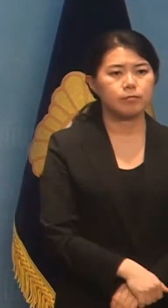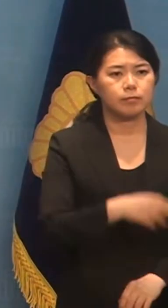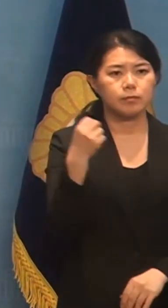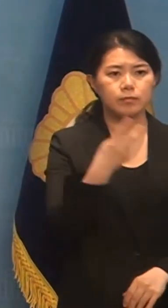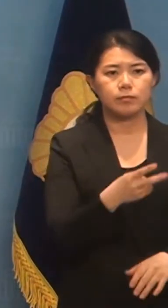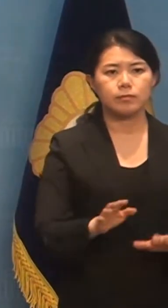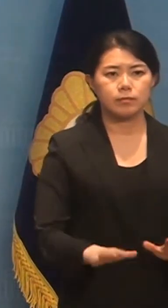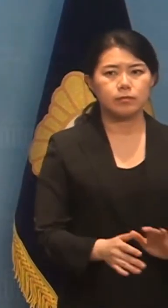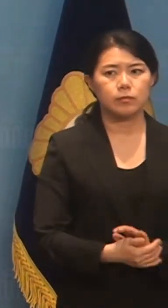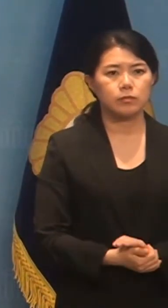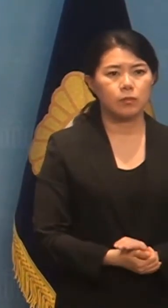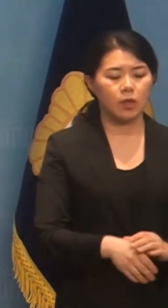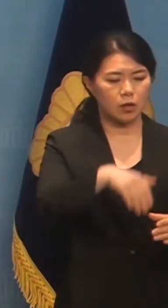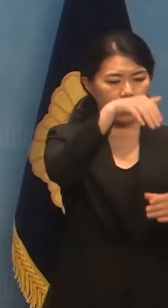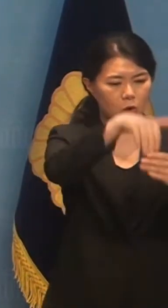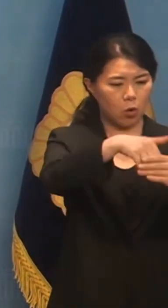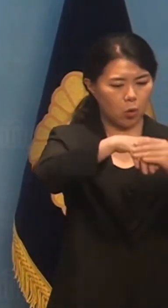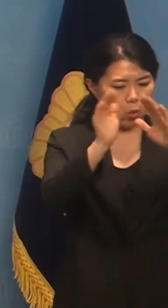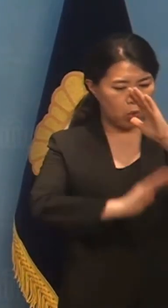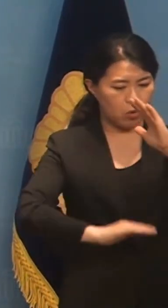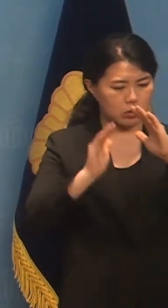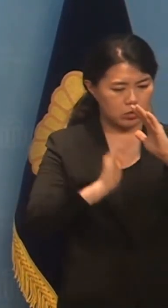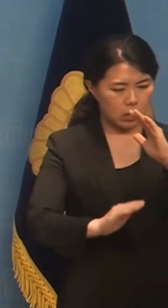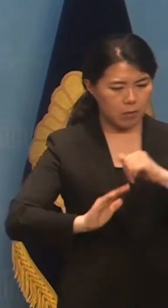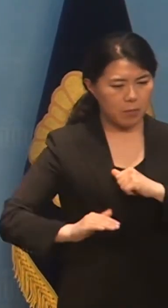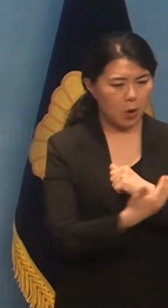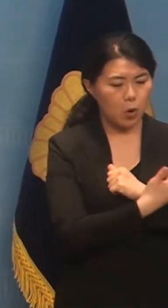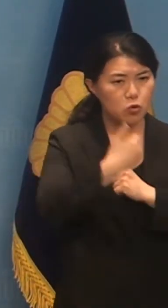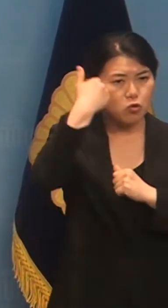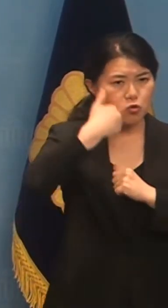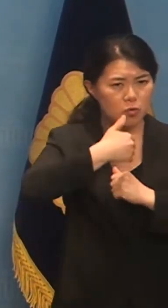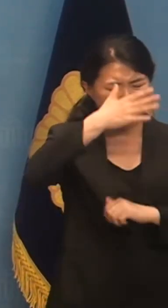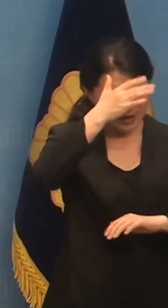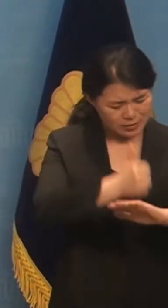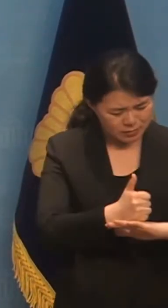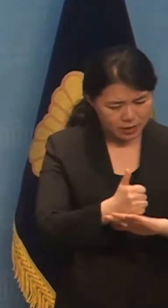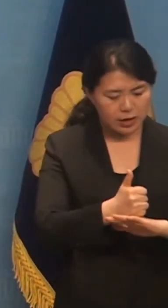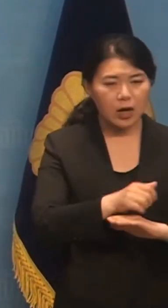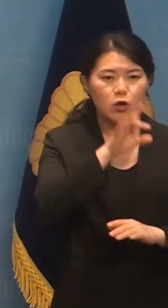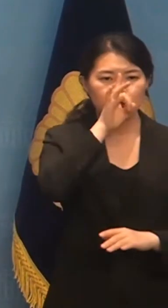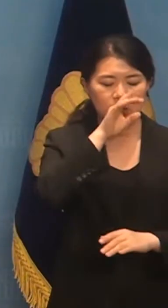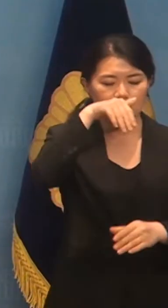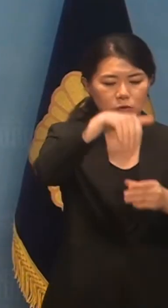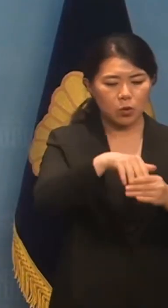그리고 이제 선거의 공정성을 소외할 마지막 보루,